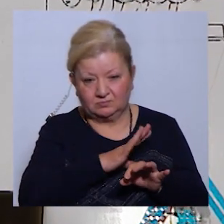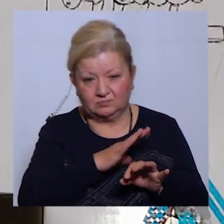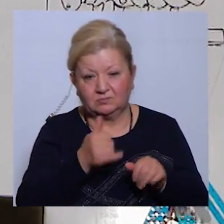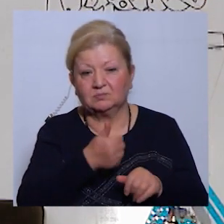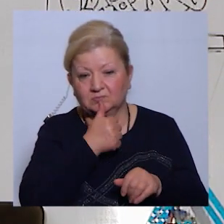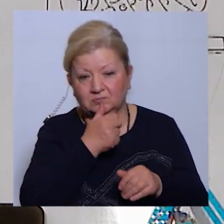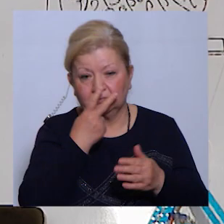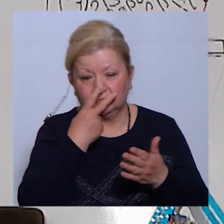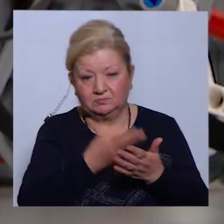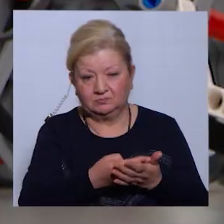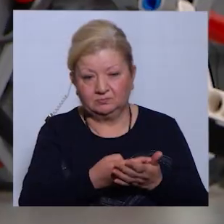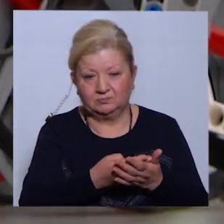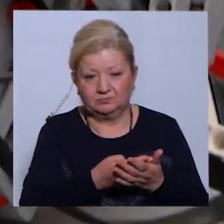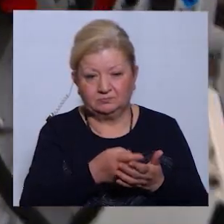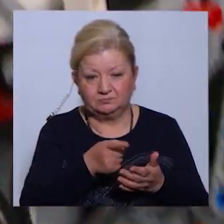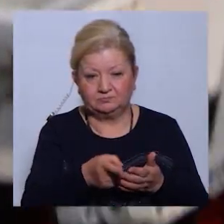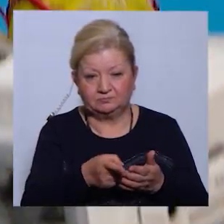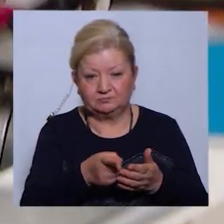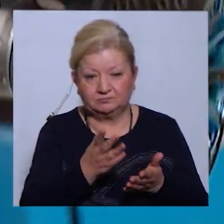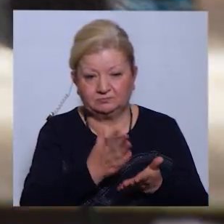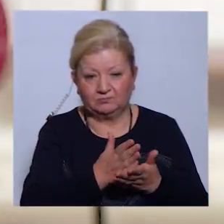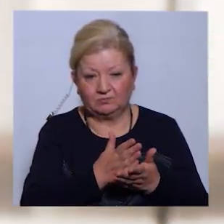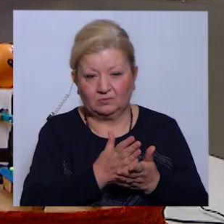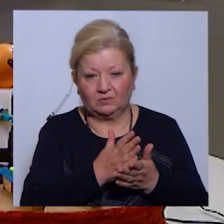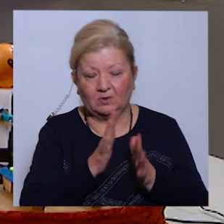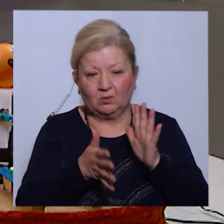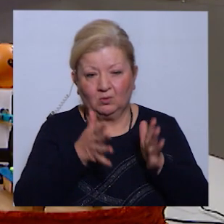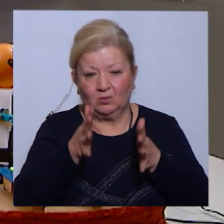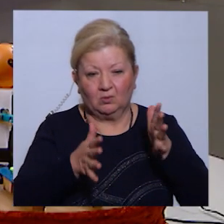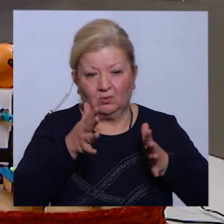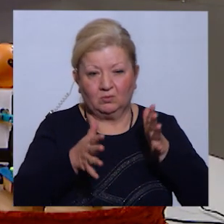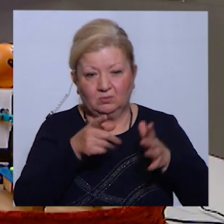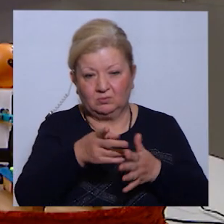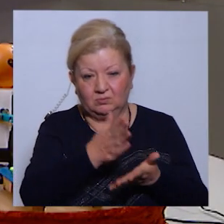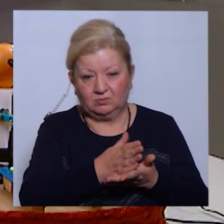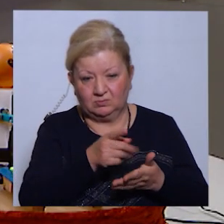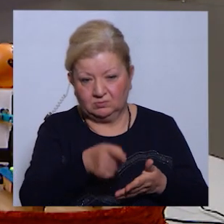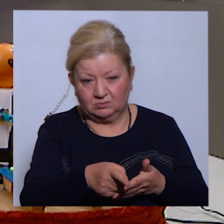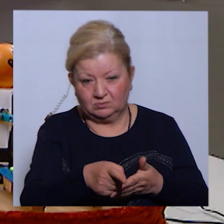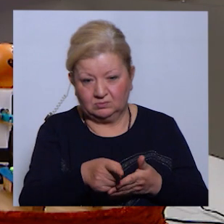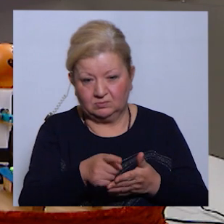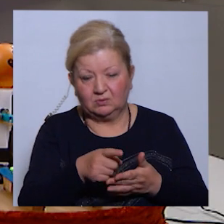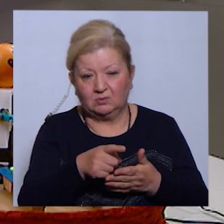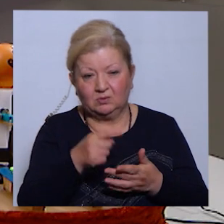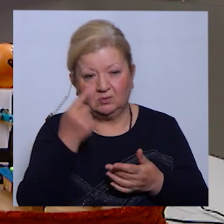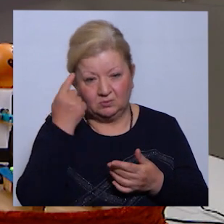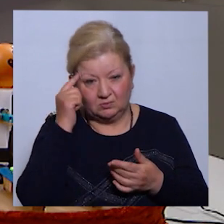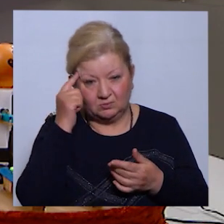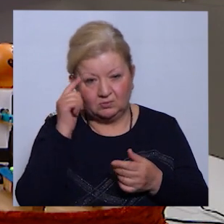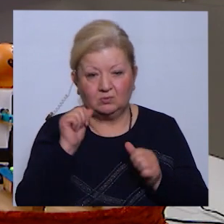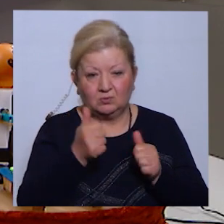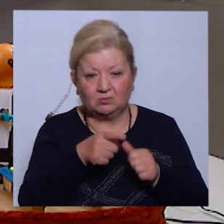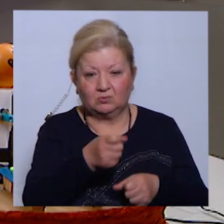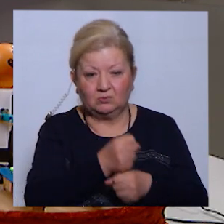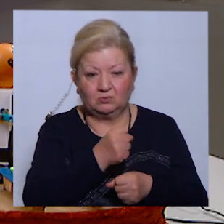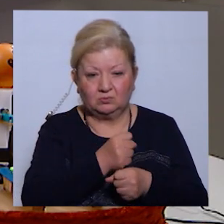ცდას, ჩავატაროთ ასეთი ცდა. აი ეს რობოტი ყავს ერთი და მოვიფიქროთ როგორ